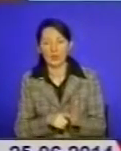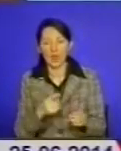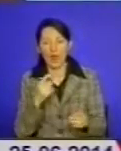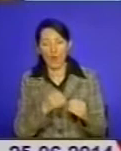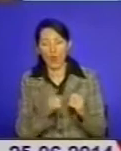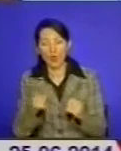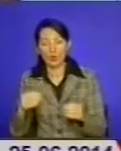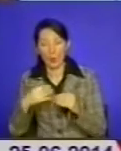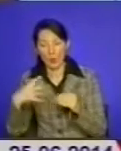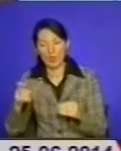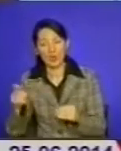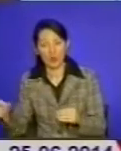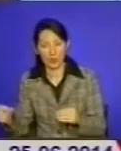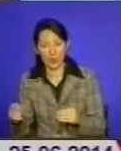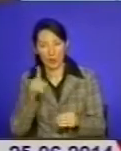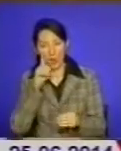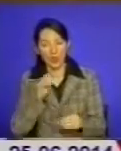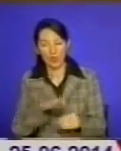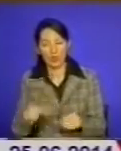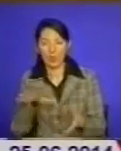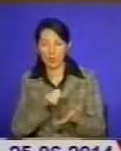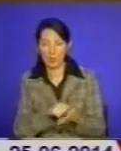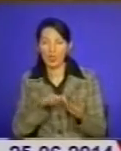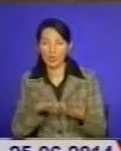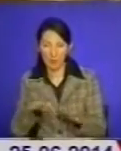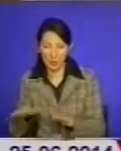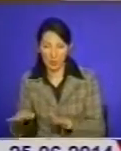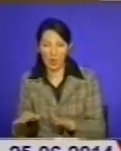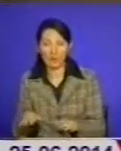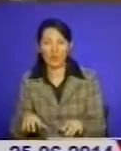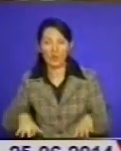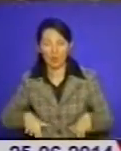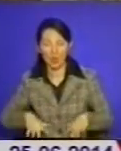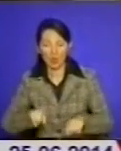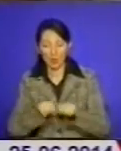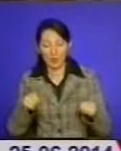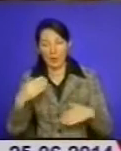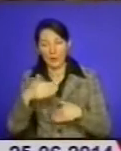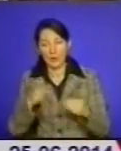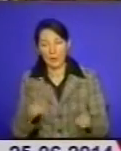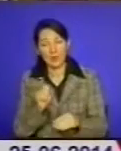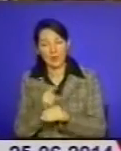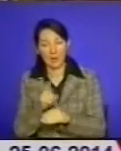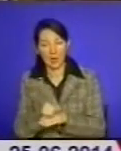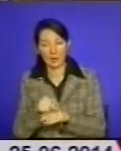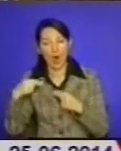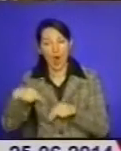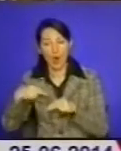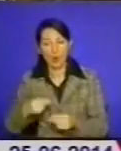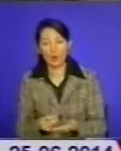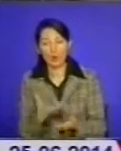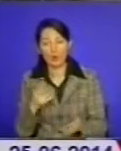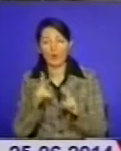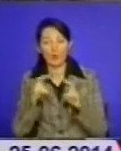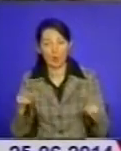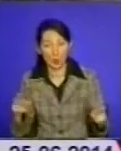в аудиторіях, інструктори відкривають контейнер із завданнями. Роботи тернополян оцінюватимуть у Дніпропетровську. Пункт